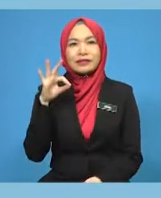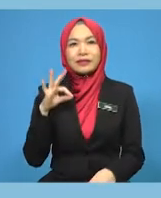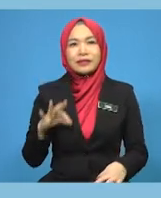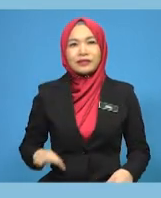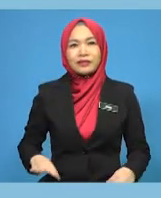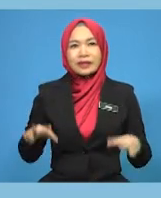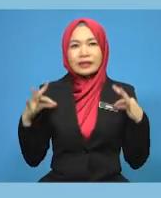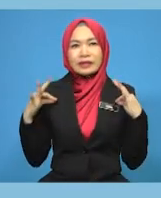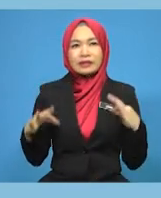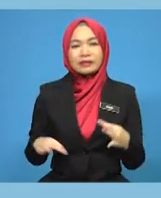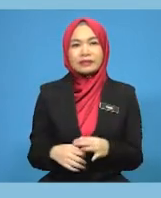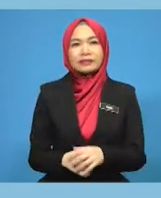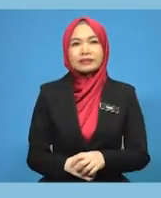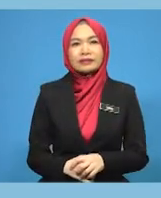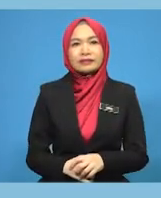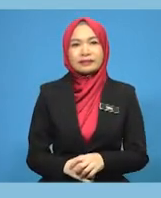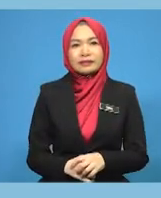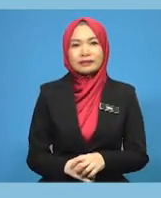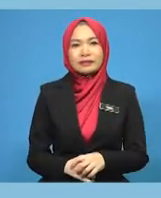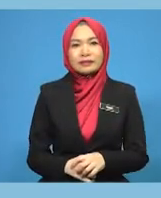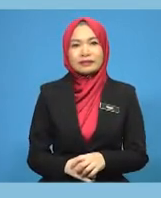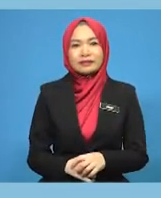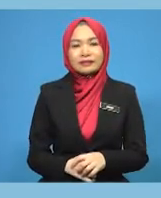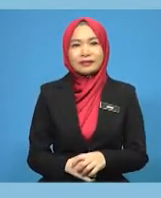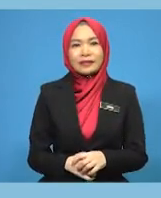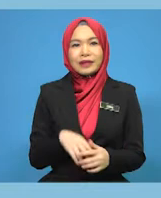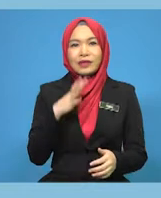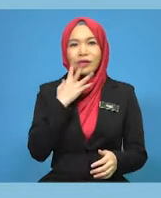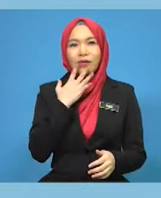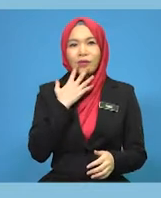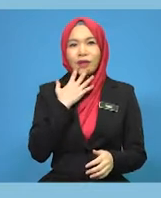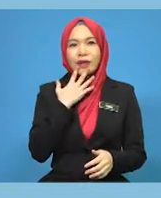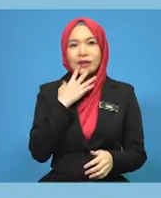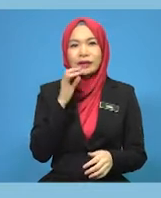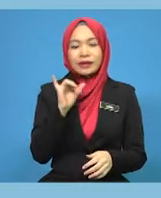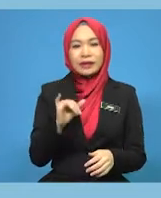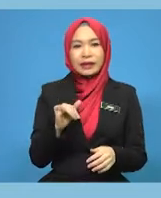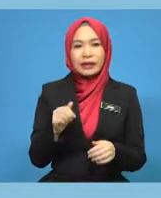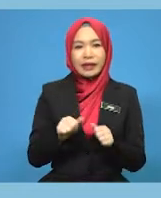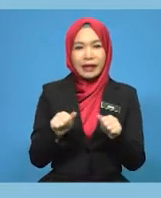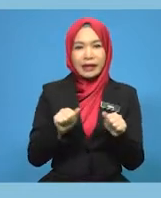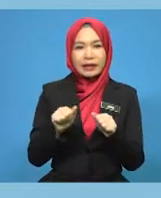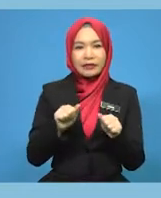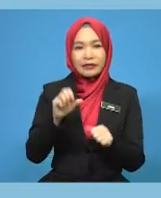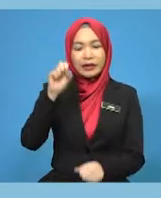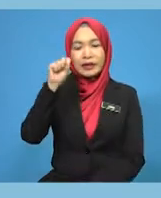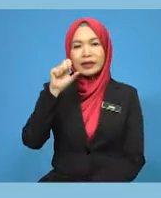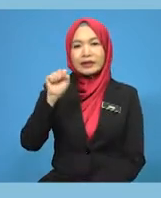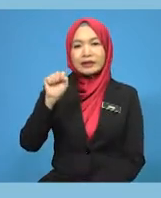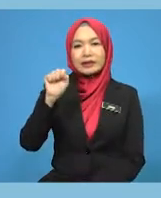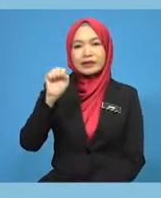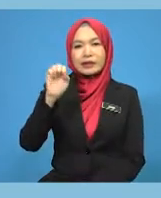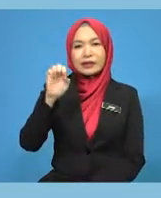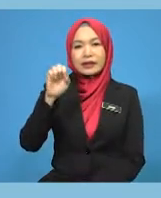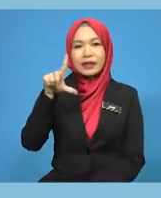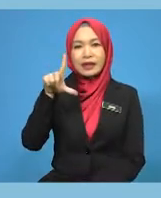Warna sensual juga adalah warna stimulus dari luar yang mengaktifkan sel saraf. Warna ini mempunyai